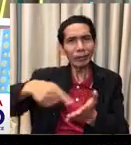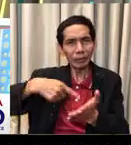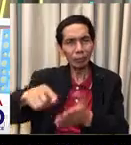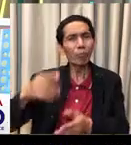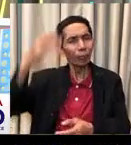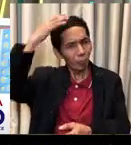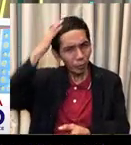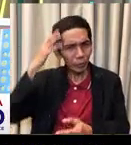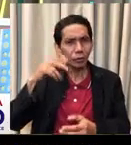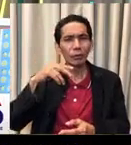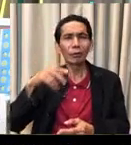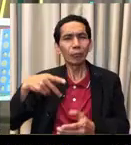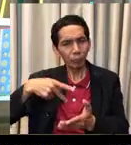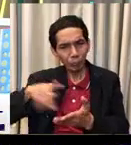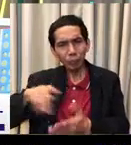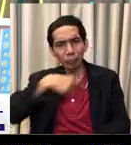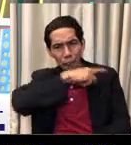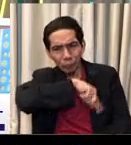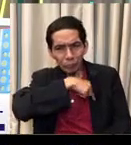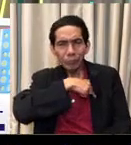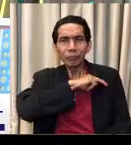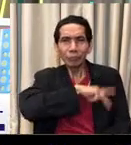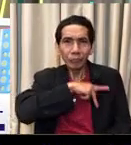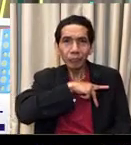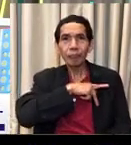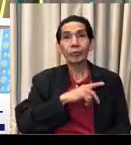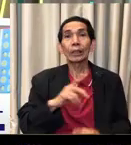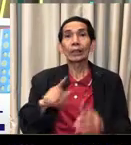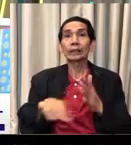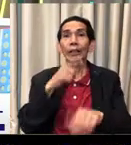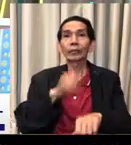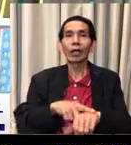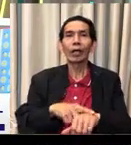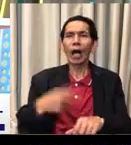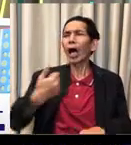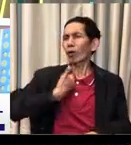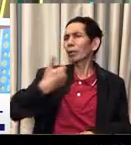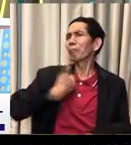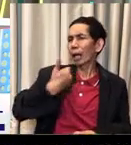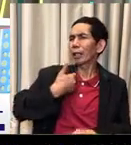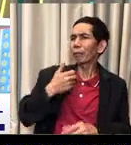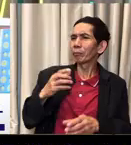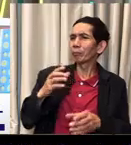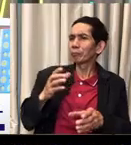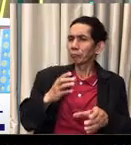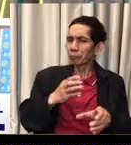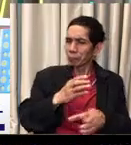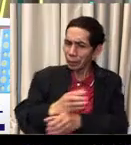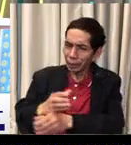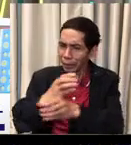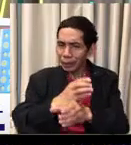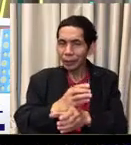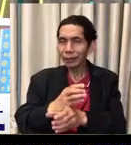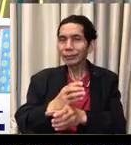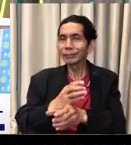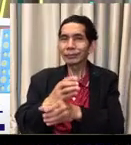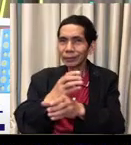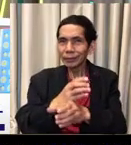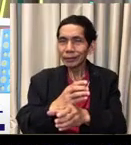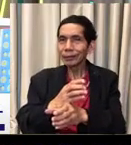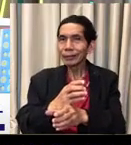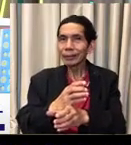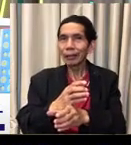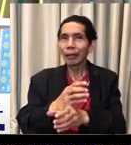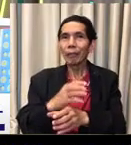Sige na, pakisuyo na lang. O, malam, minsan naman sasabihin, ako nang bahala mag-asikaso. May mga ano yan, madali